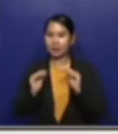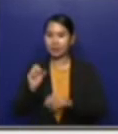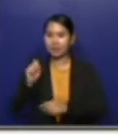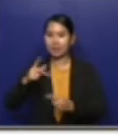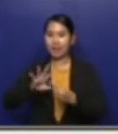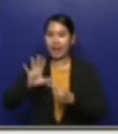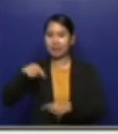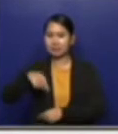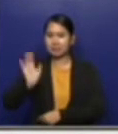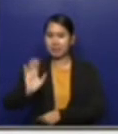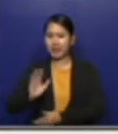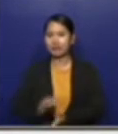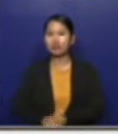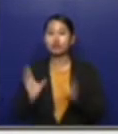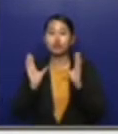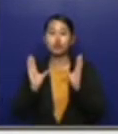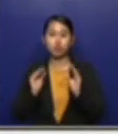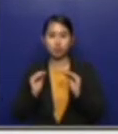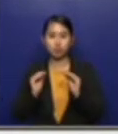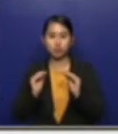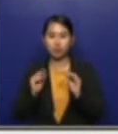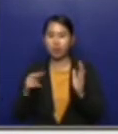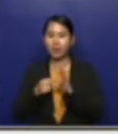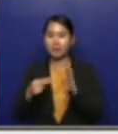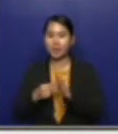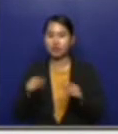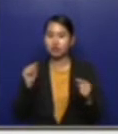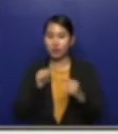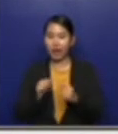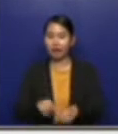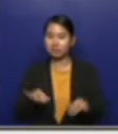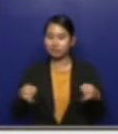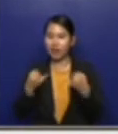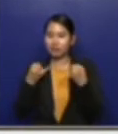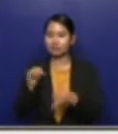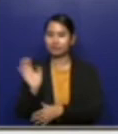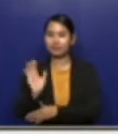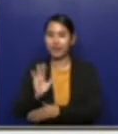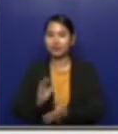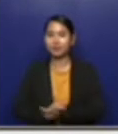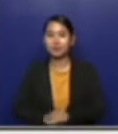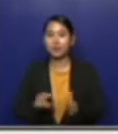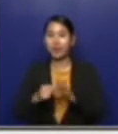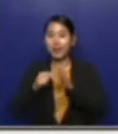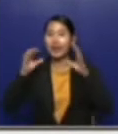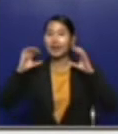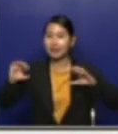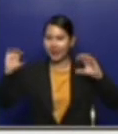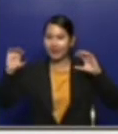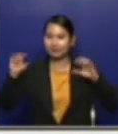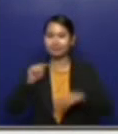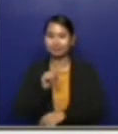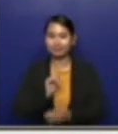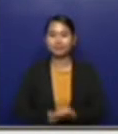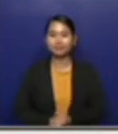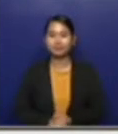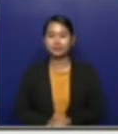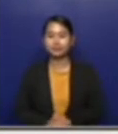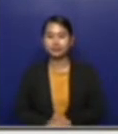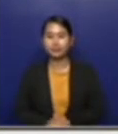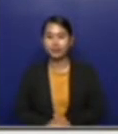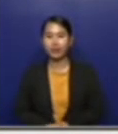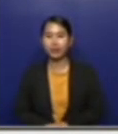ที่ชุมนุมกันอยู่นี่ไม่มีใครเอาสภาเป็นคู่กรณีหรอกคู่กรณีคือรัฐบาลเพราะฉะนั้น